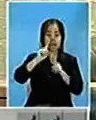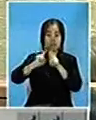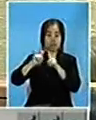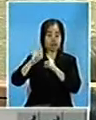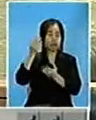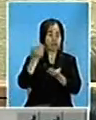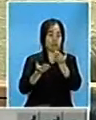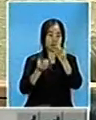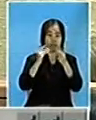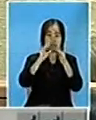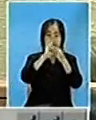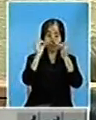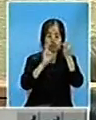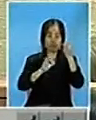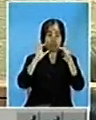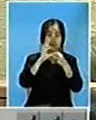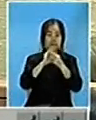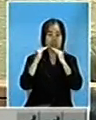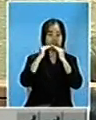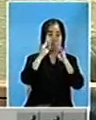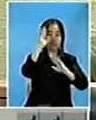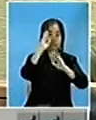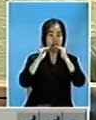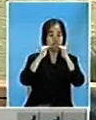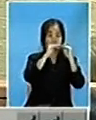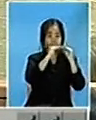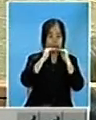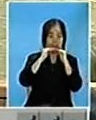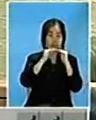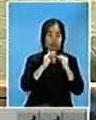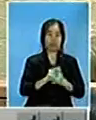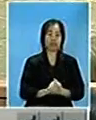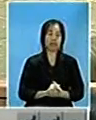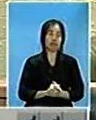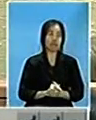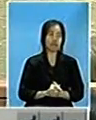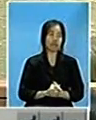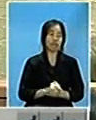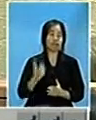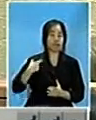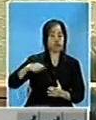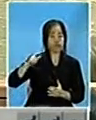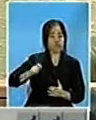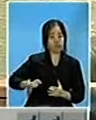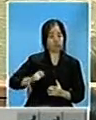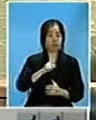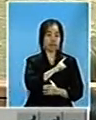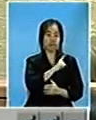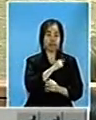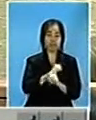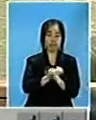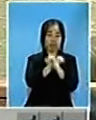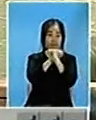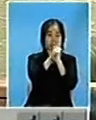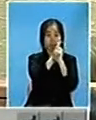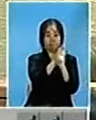เป็นกฎหมายประชาธิปไตยมากน้อยต่างกันตามเนื้อหาศาลรัฐธรรมนูญท่านมีหน้าที่พิทักษ์ตามอำนาจหน้